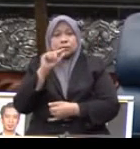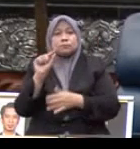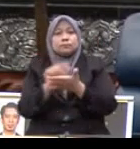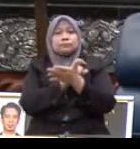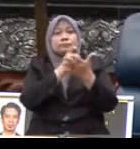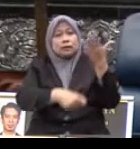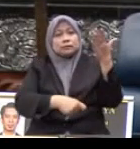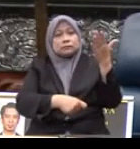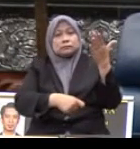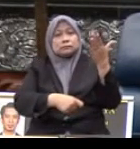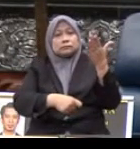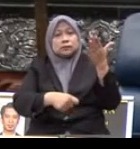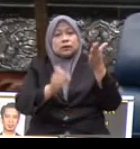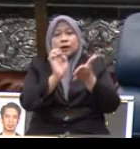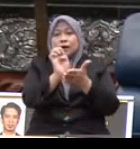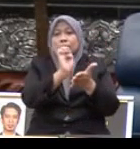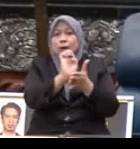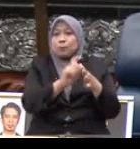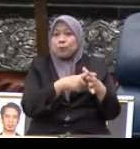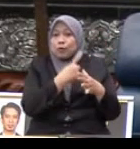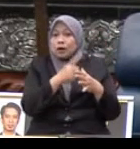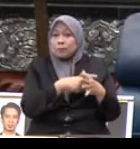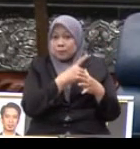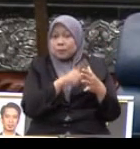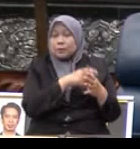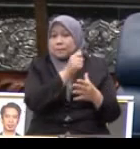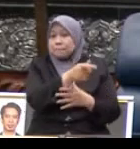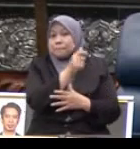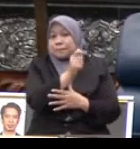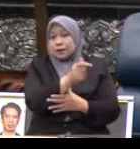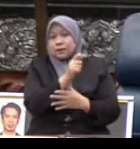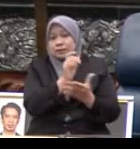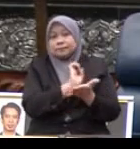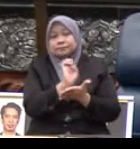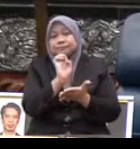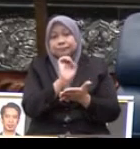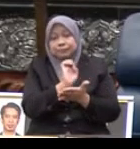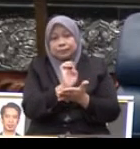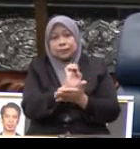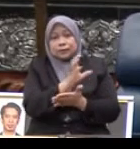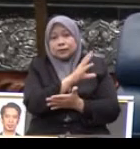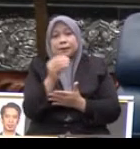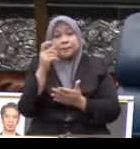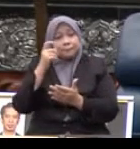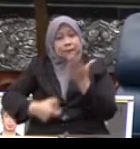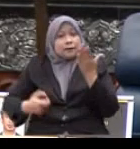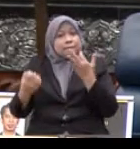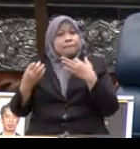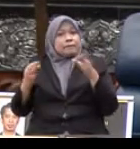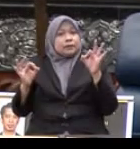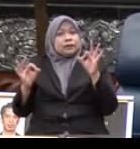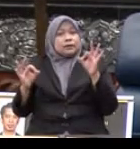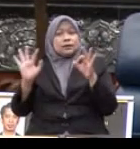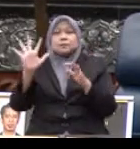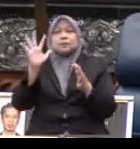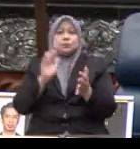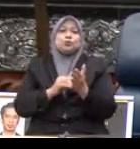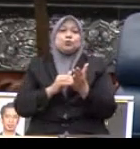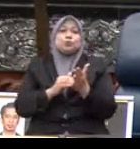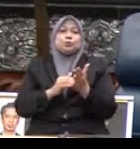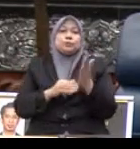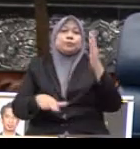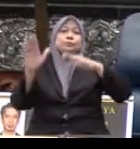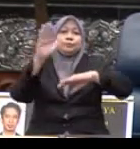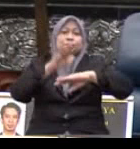Cukai berganda ke atas bulanan yang dibayar kepada pelatih industri dan pelepasan Cukai sehingga 5000